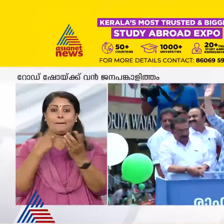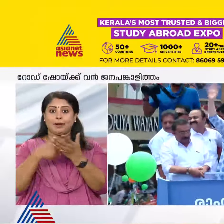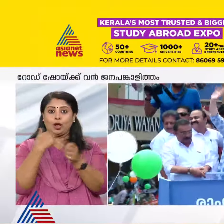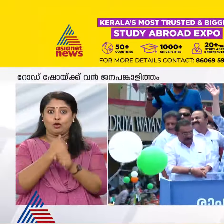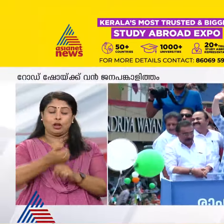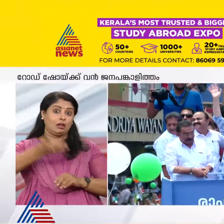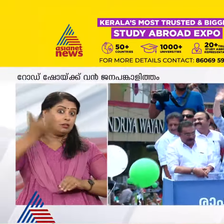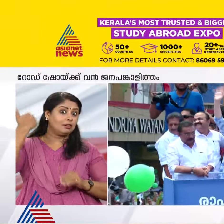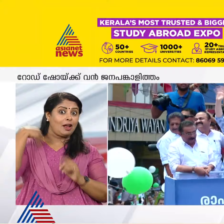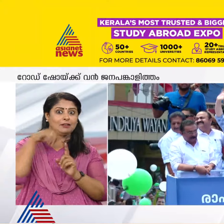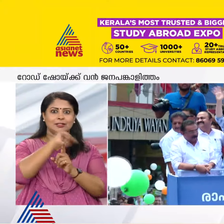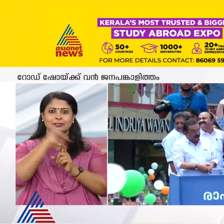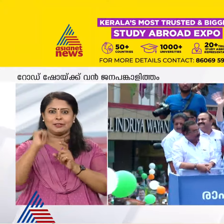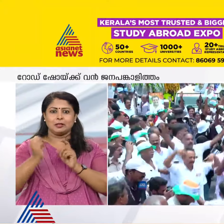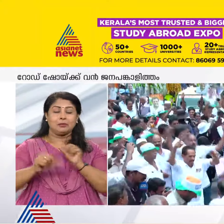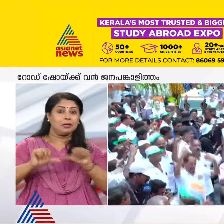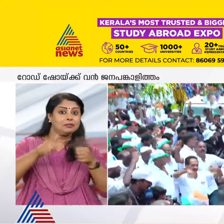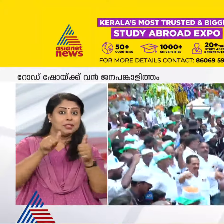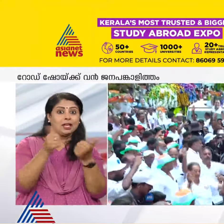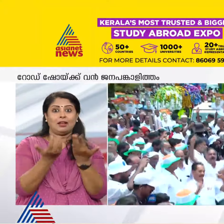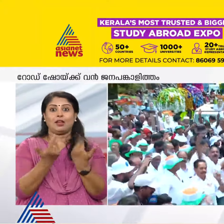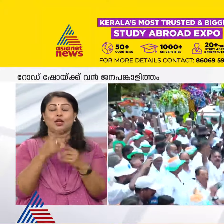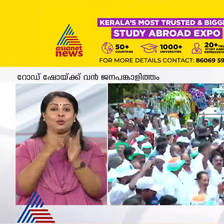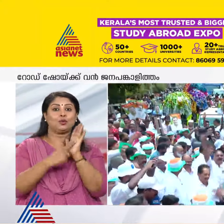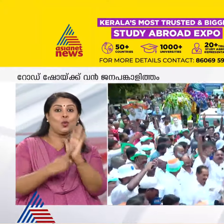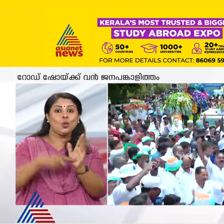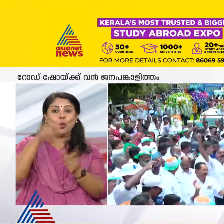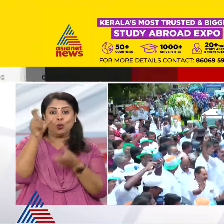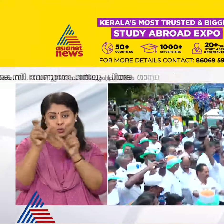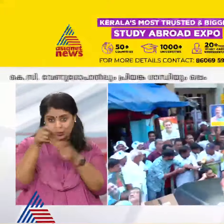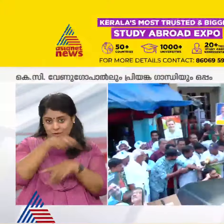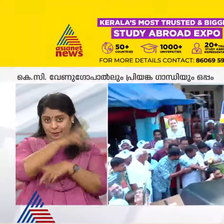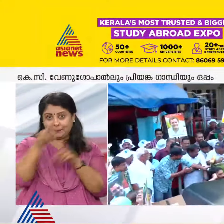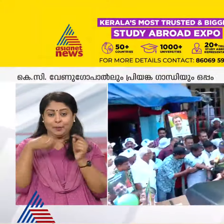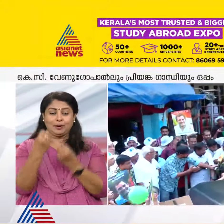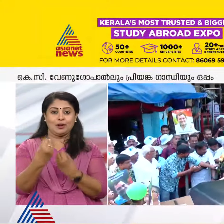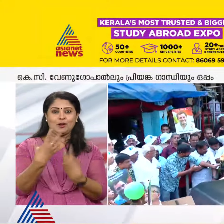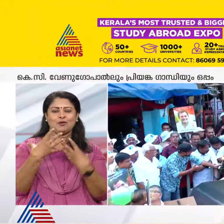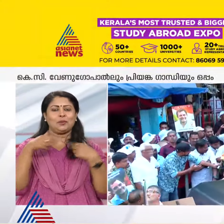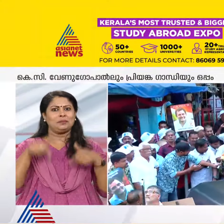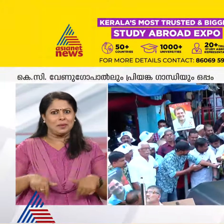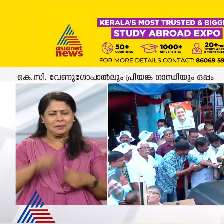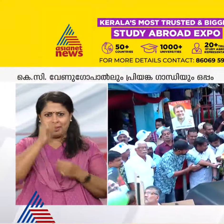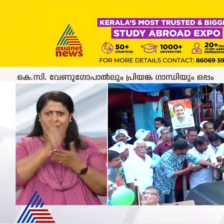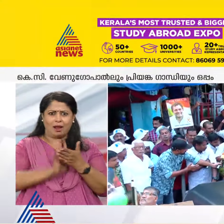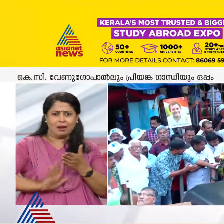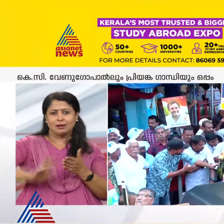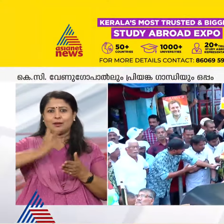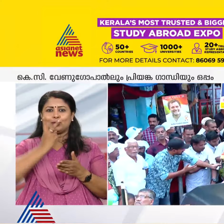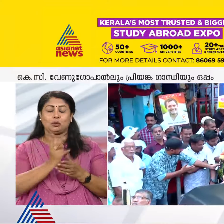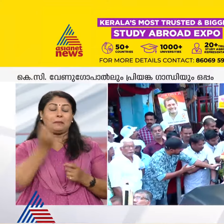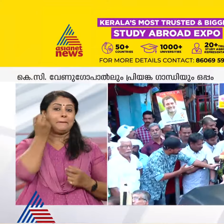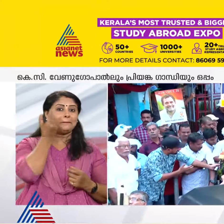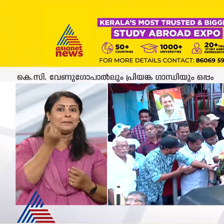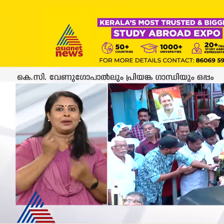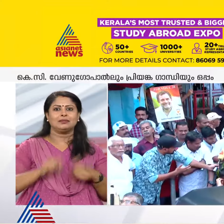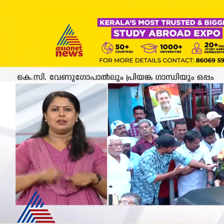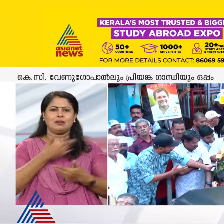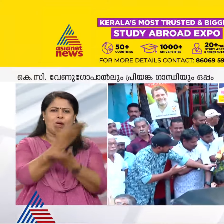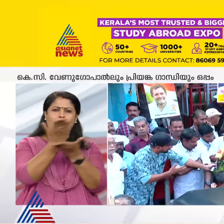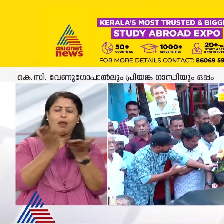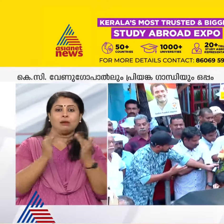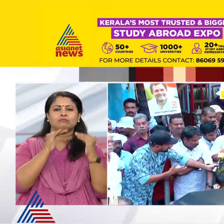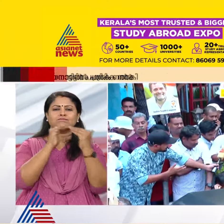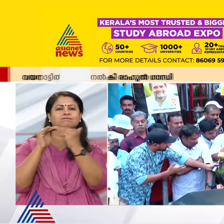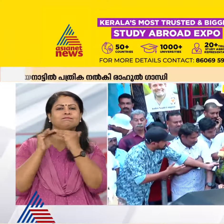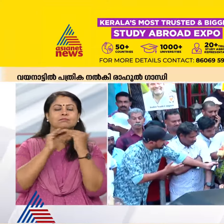ഭൂരിപക്ഷം കഴിഞ്ഞ തവണത്തേക്കാൾ വർദ്ധിക്കുമെന്നായിരുന്നു റോഡ് ഷോയിൽ പങ്കെടുത്തവരുടെ പ്രതികരണം. നമ്മൾക്ക് ഇന്ത്യനെ സംബന്ധിച്ചിടത്തോളം നമുക്ക് മനസ്സിലാവട്ടെ, എല്ലാവരെയും